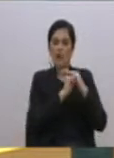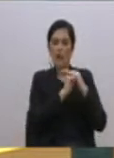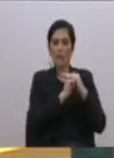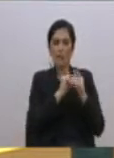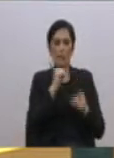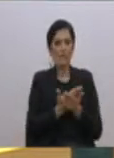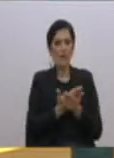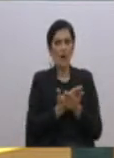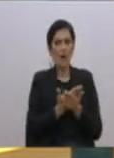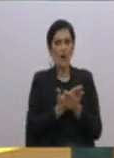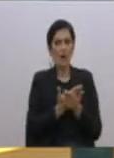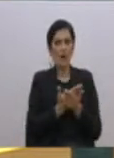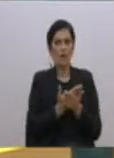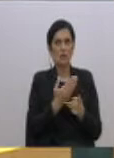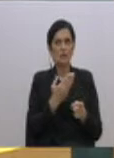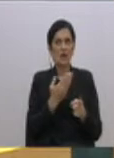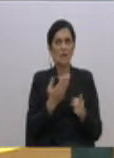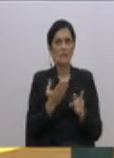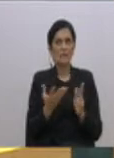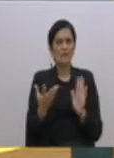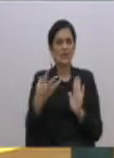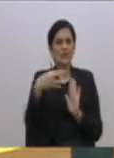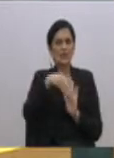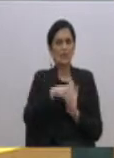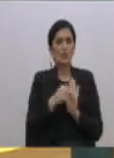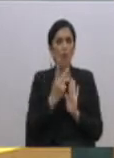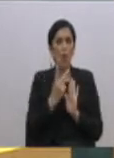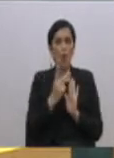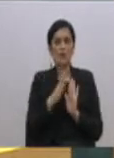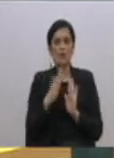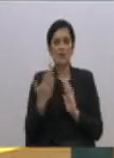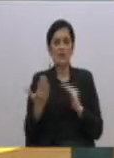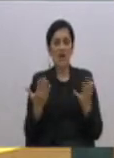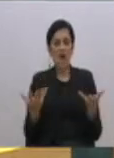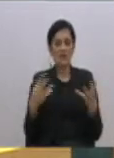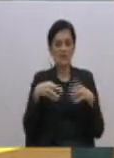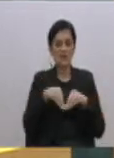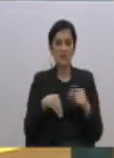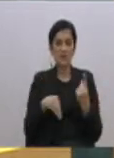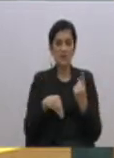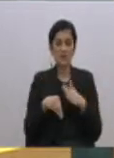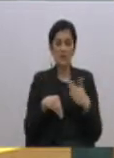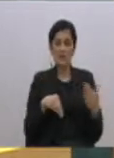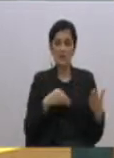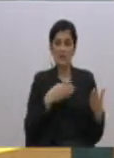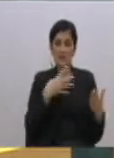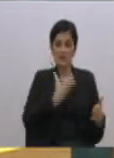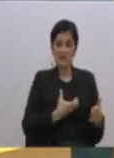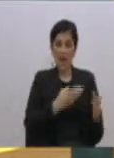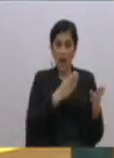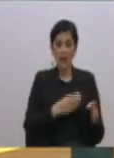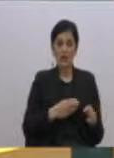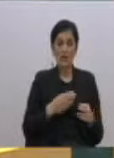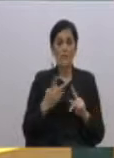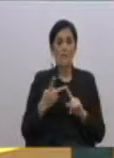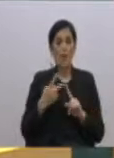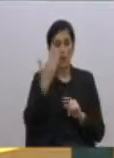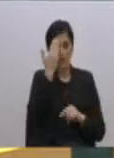თვალსაზრისით ერთგვარად ითავსებდა ორ ნაწილს. პირველი ნაწილი ეს იყო სასულიერო ნაწილი, როგორც გითხარით, და მეორე